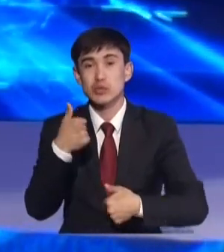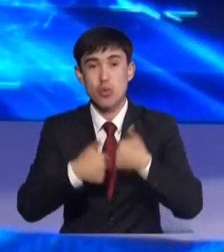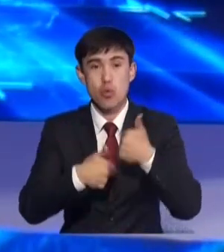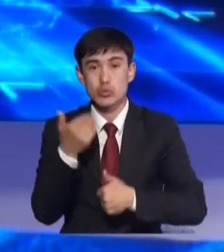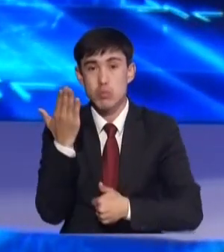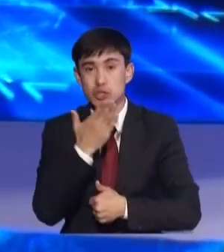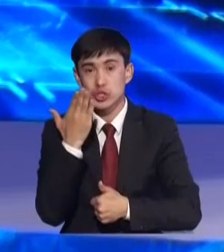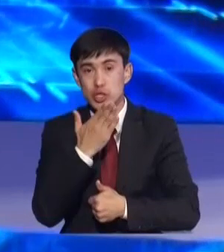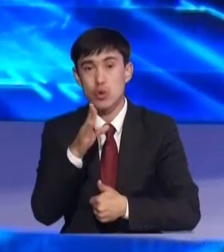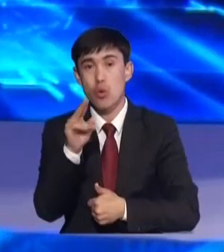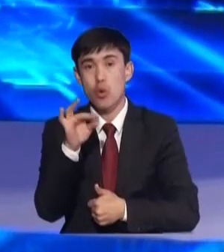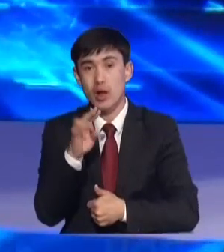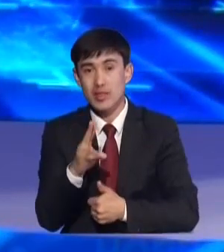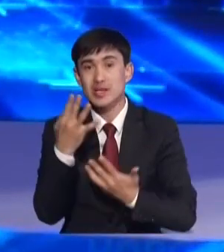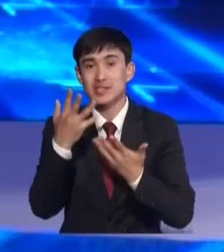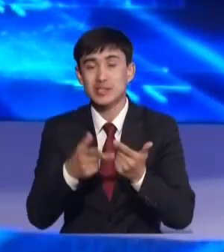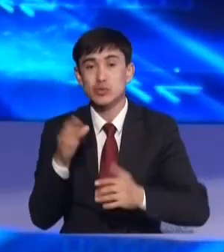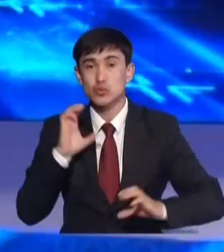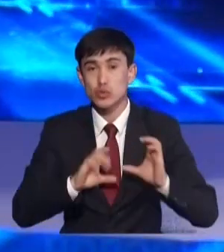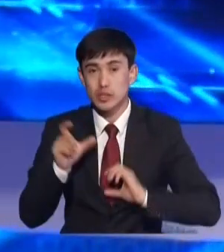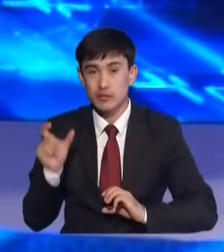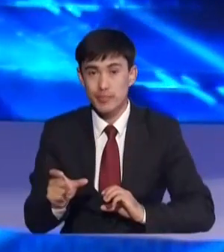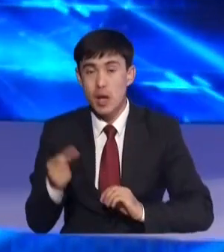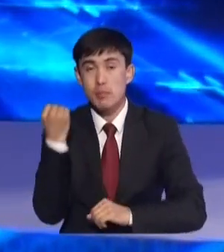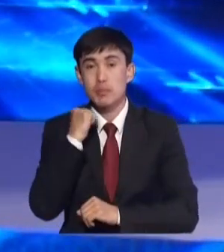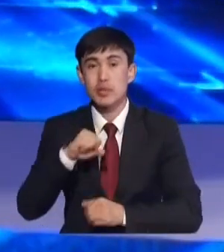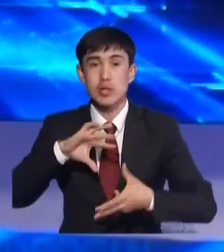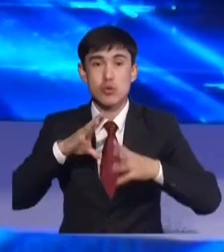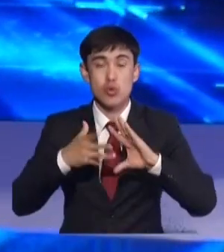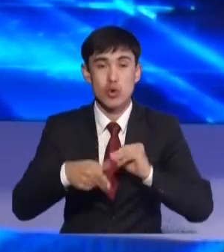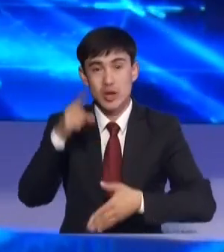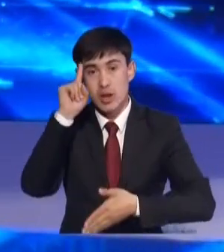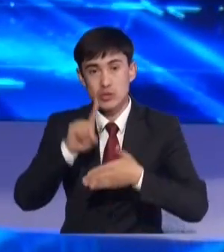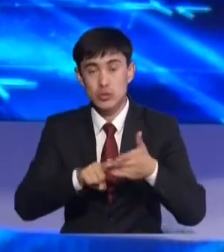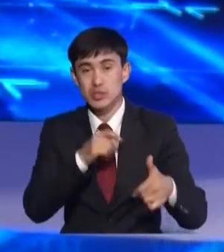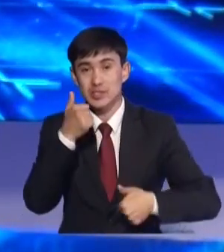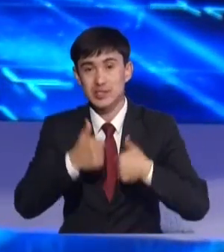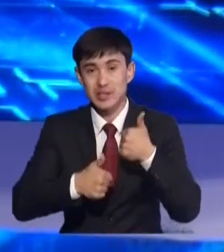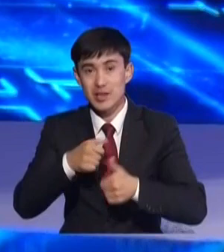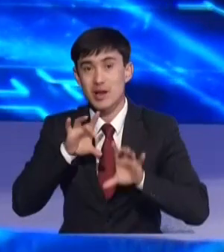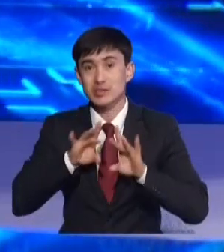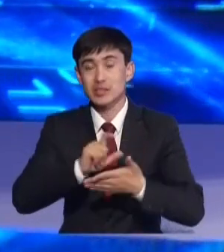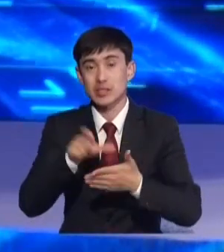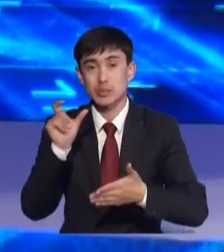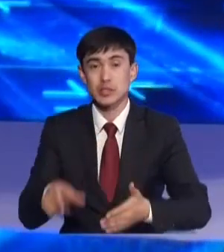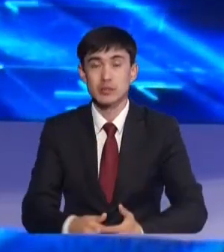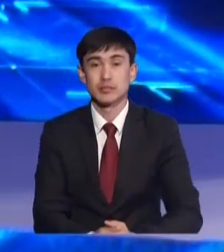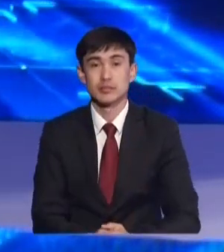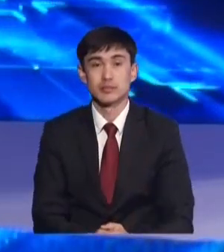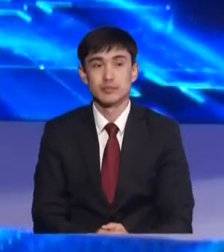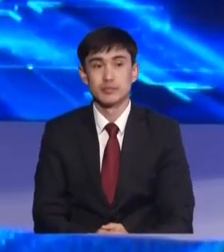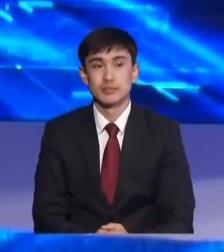республиканский конкурс по чтению Корана среди студентов. О победителях и итогах религиозного состязания расскажет наш